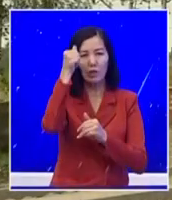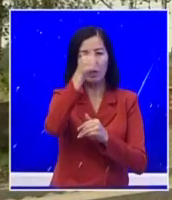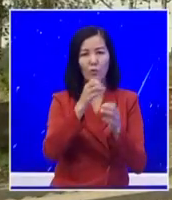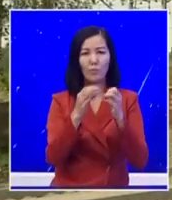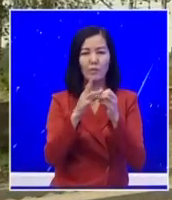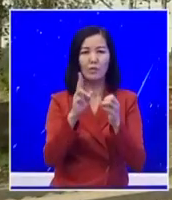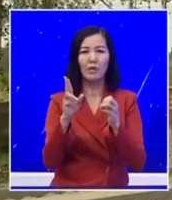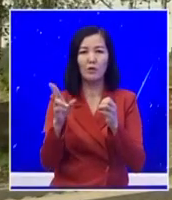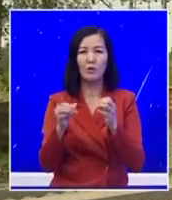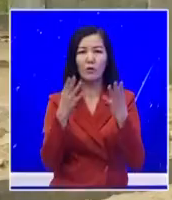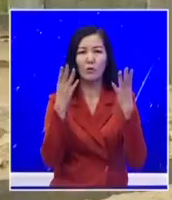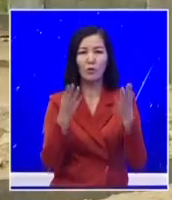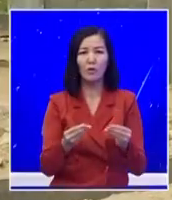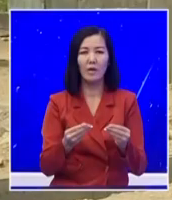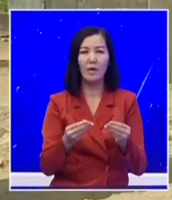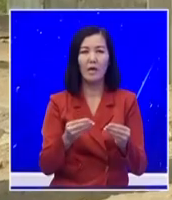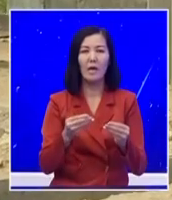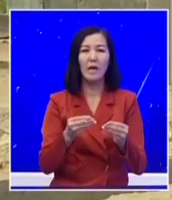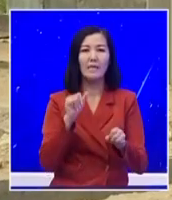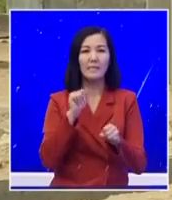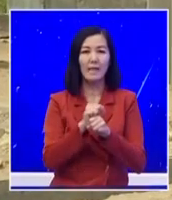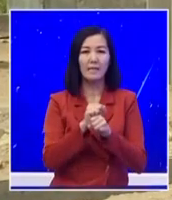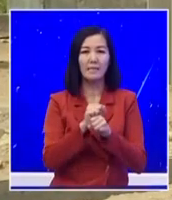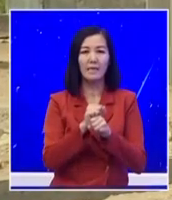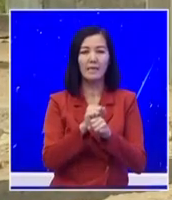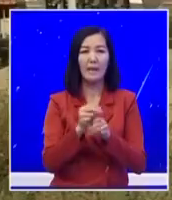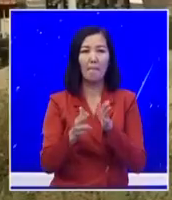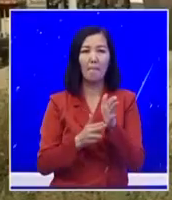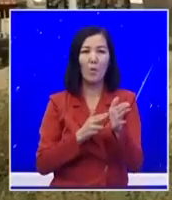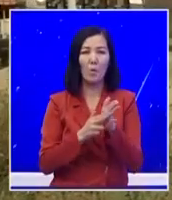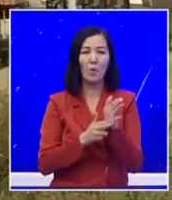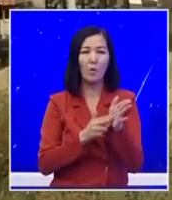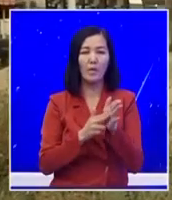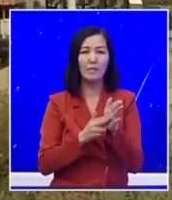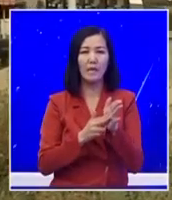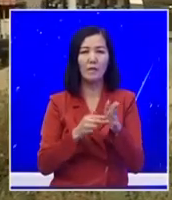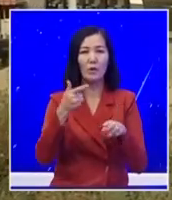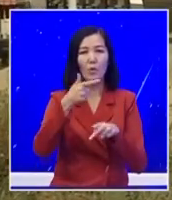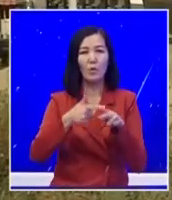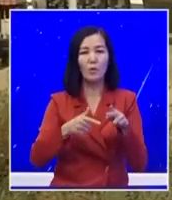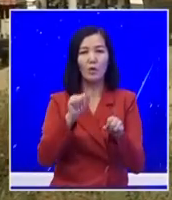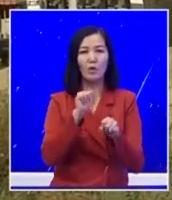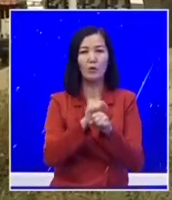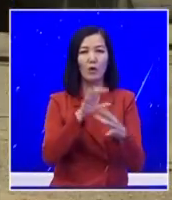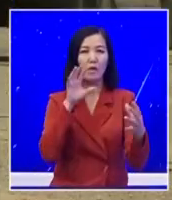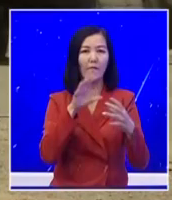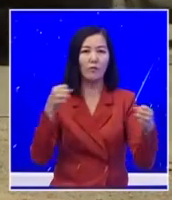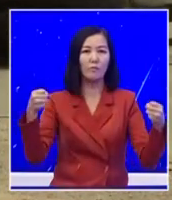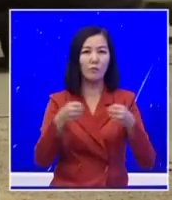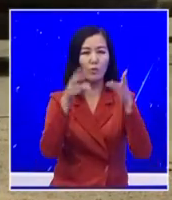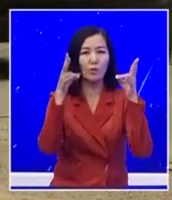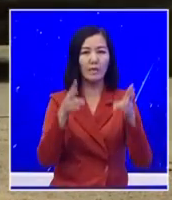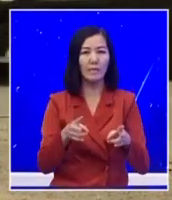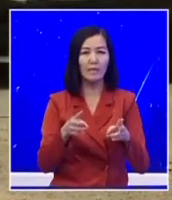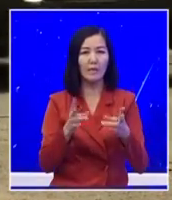өткен жылы 15 қыркүйек күні аталған станцияда бет алған пойыз өткелде тұрған автобуспен соқтығысқан еді. Салдарынан қоғамдық